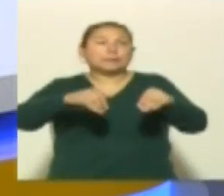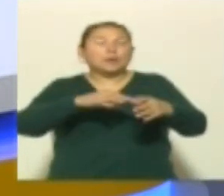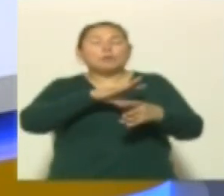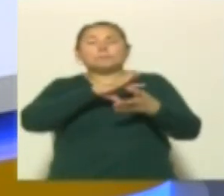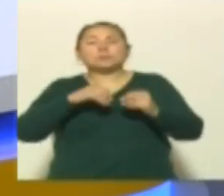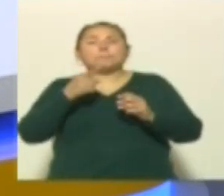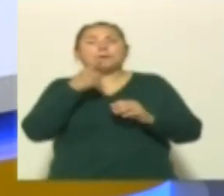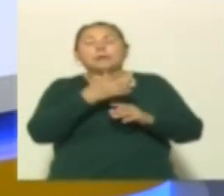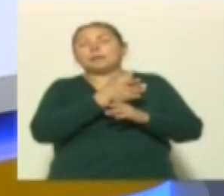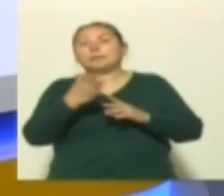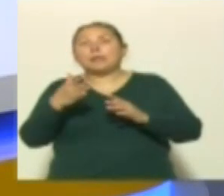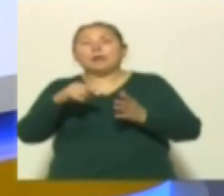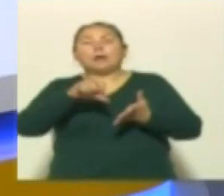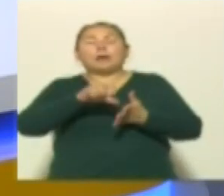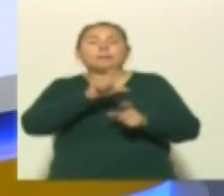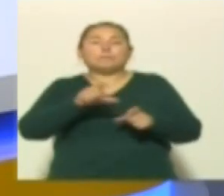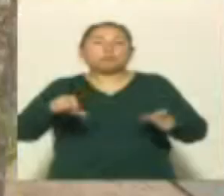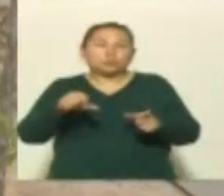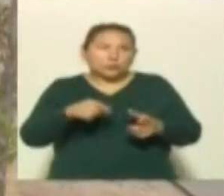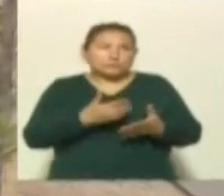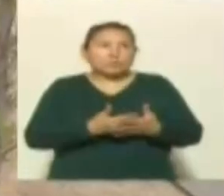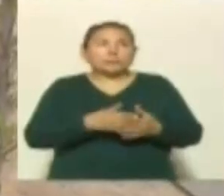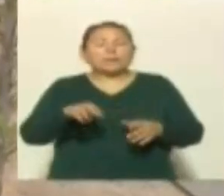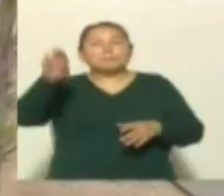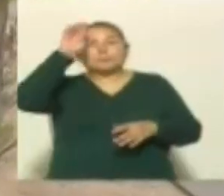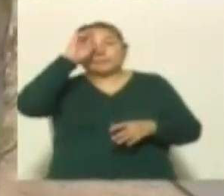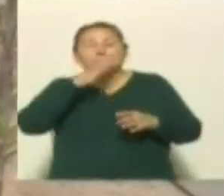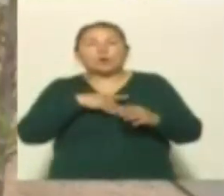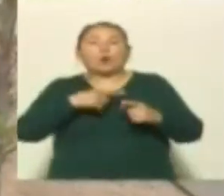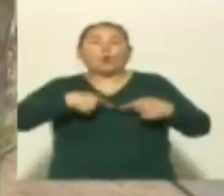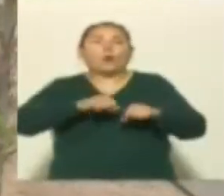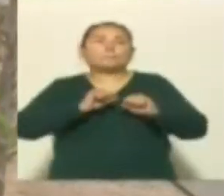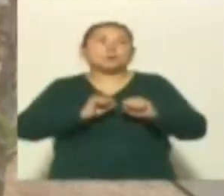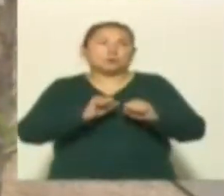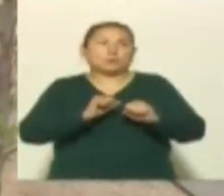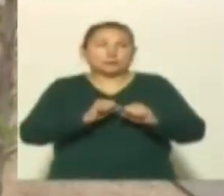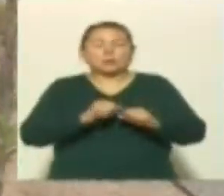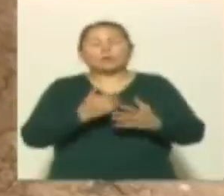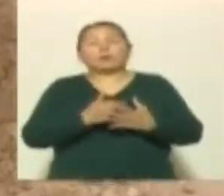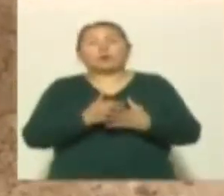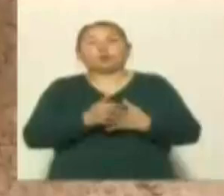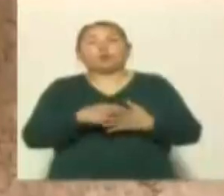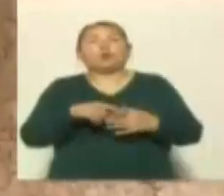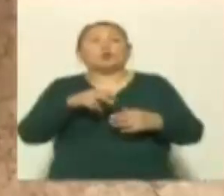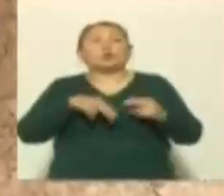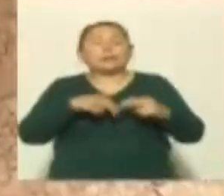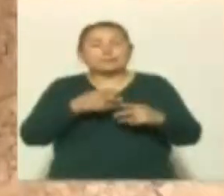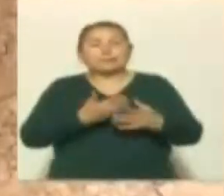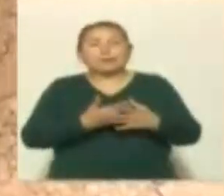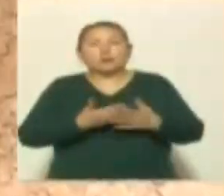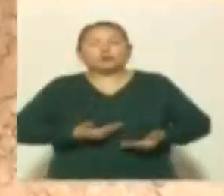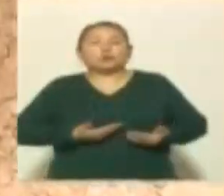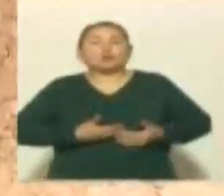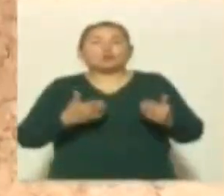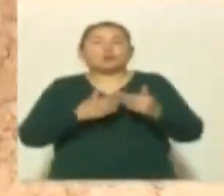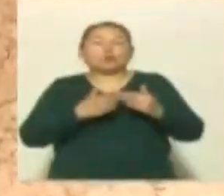барлығы 1060 адам қатысқан. Олардың арасында мемлекеттік мекемелер мен қоғамдық ұйымдар өкілдері, бұқаралық ақпарат құралдары қызметкерлері және тұрғын үй